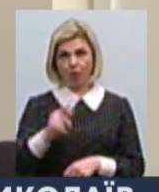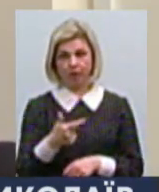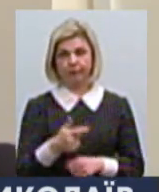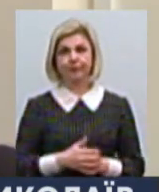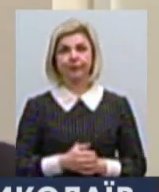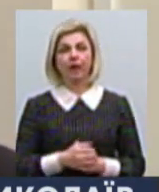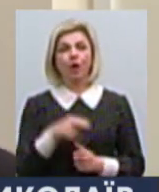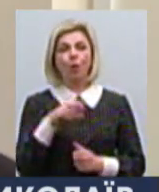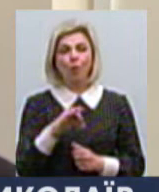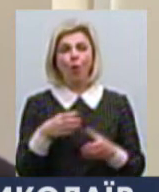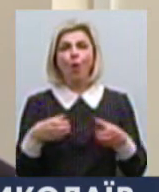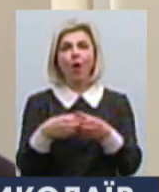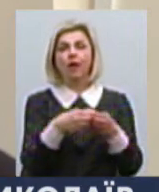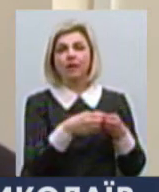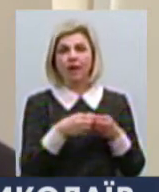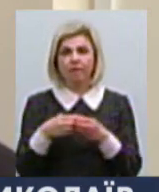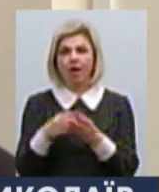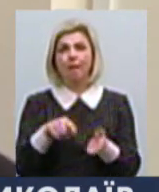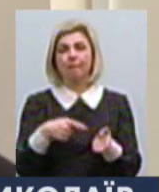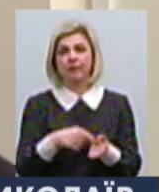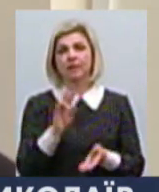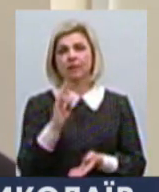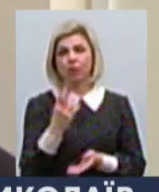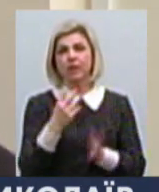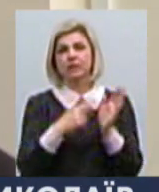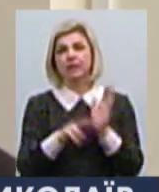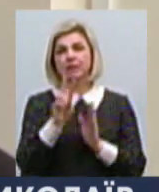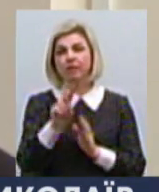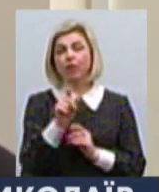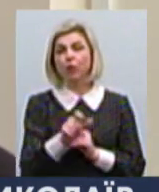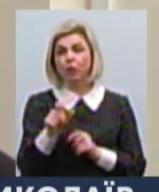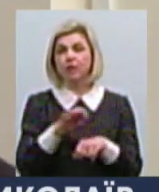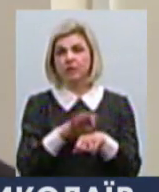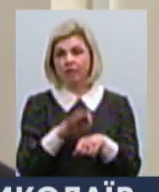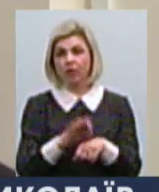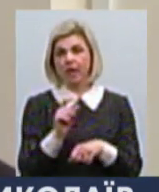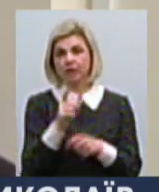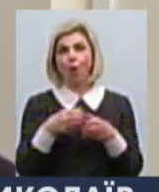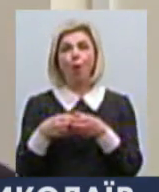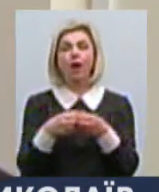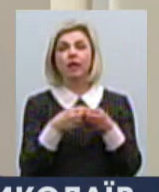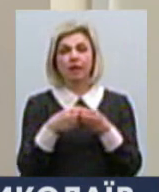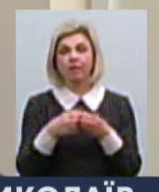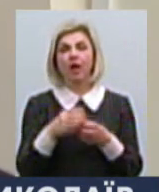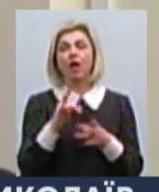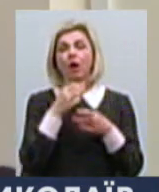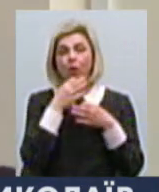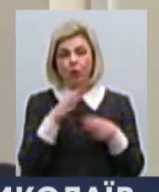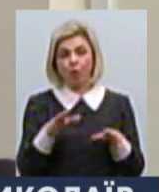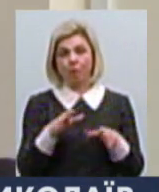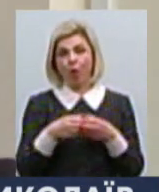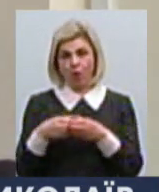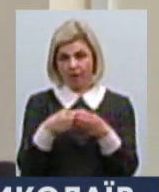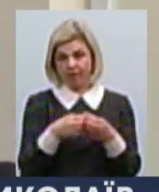По організованим колективам місто Миколаїв 72 особи захворіло з організованих колективів. То будь-які організовані